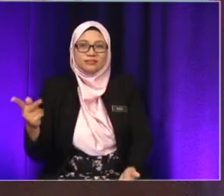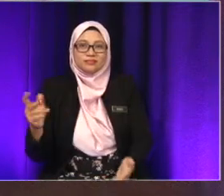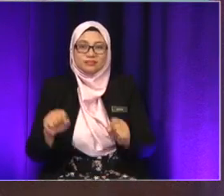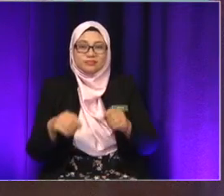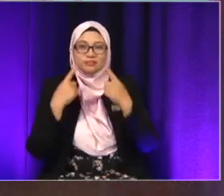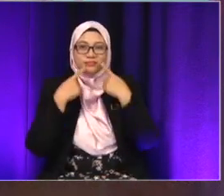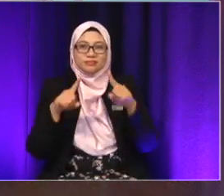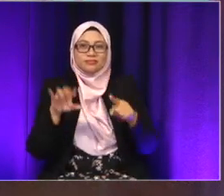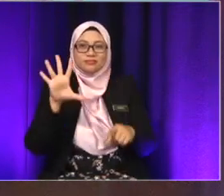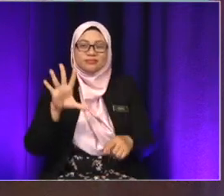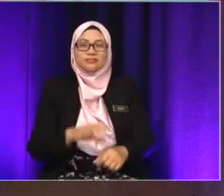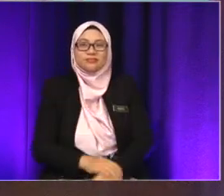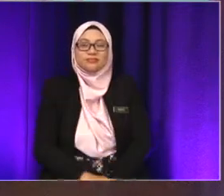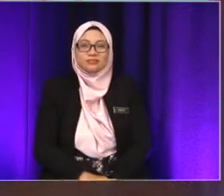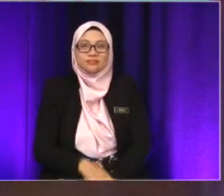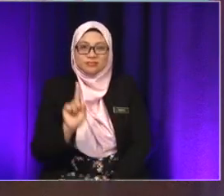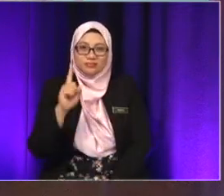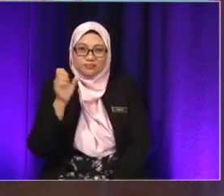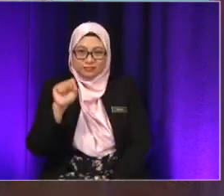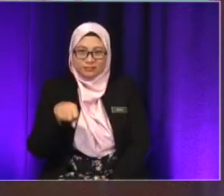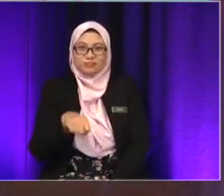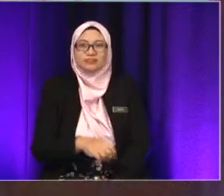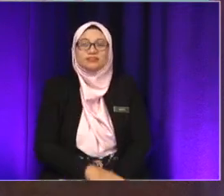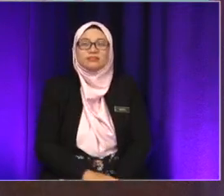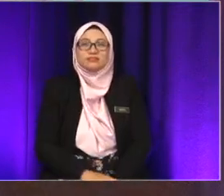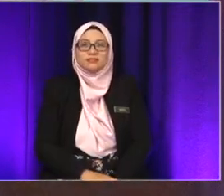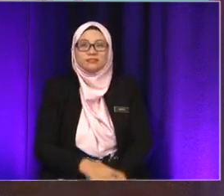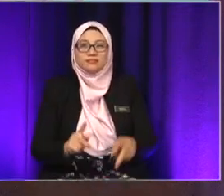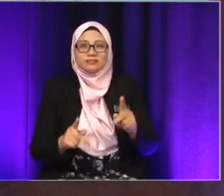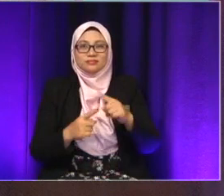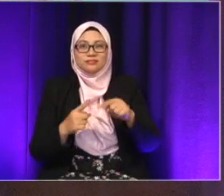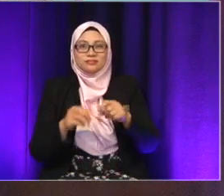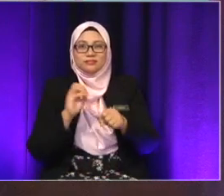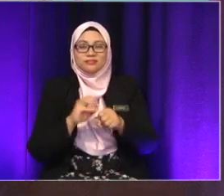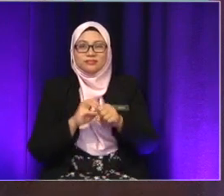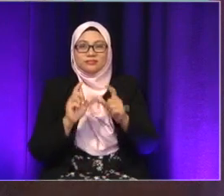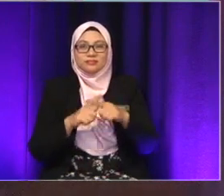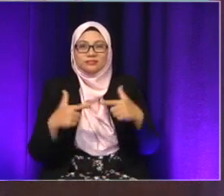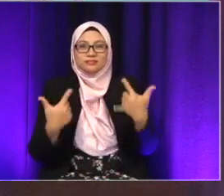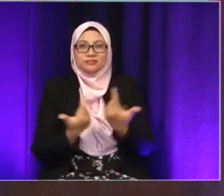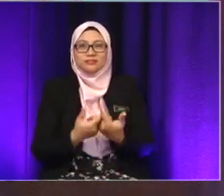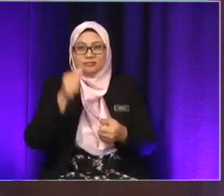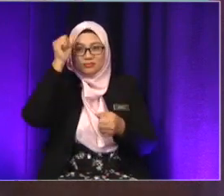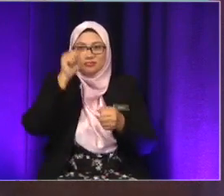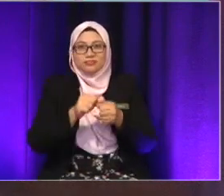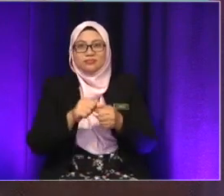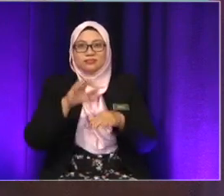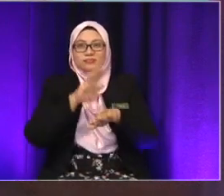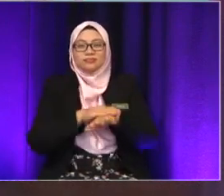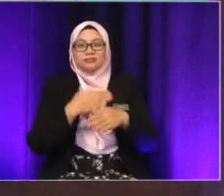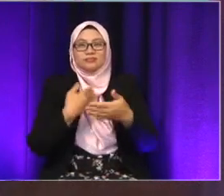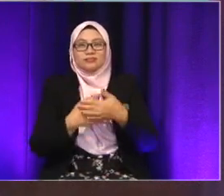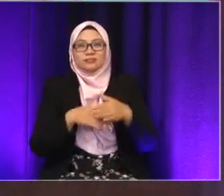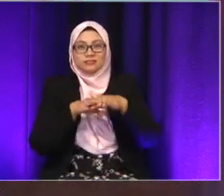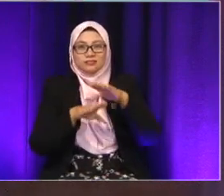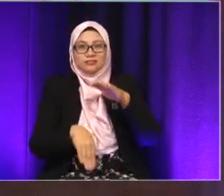Jadi dah Aiman jawab pam ada, penapis ada, tangki ada. Okey, jadi bila dalam kelas insya-Allah kita cuma ingat berdata sampai bawah je. Okey.